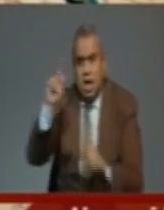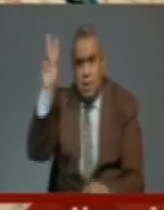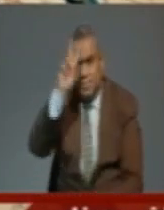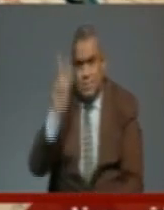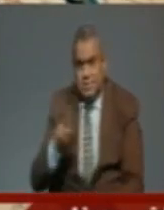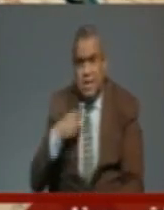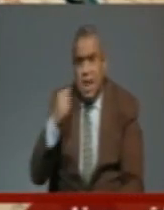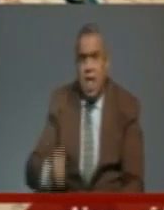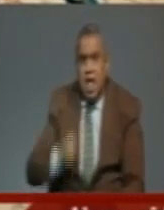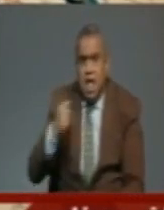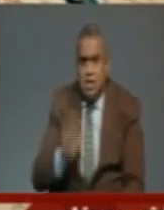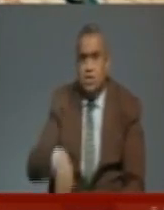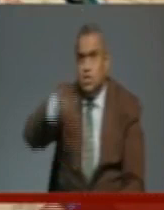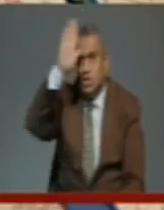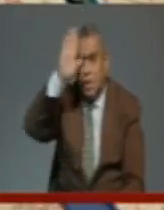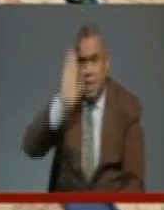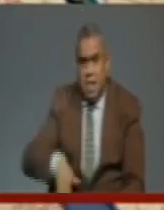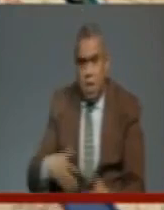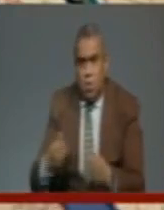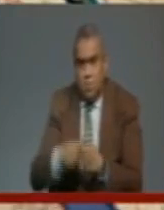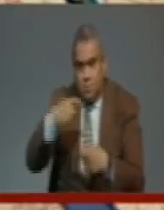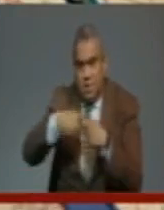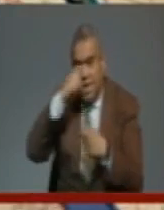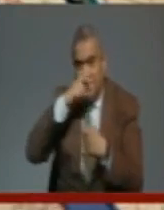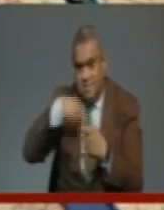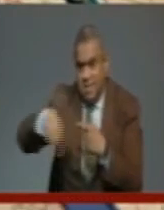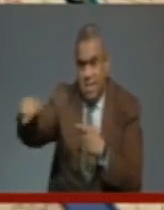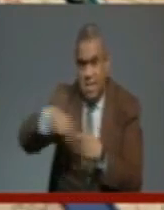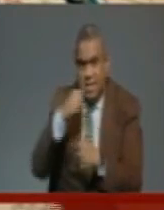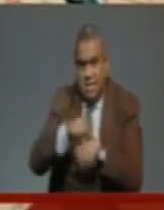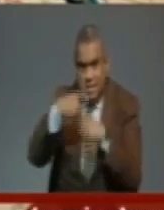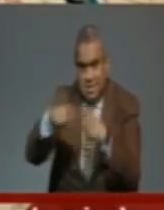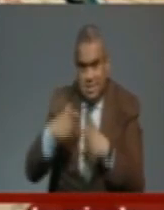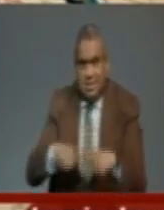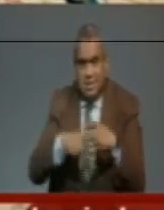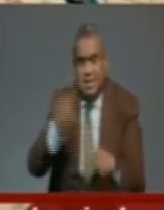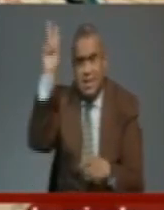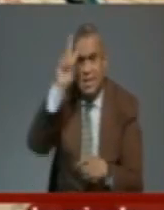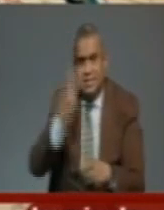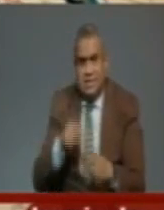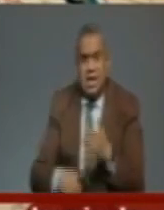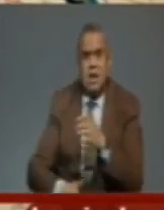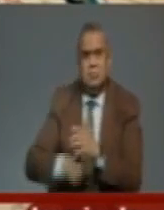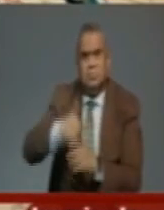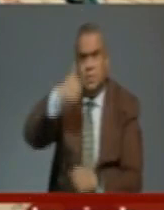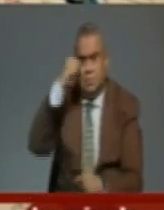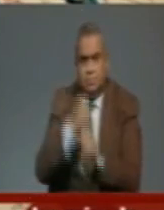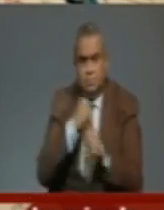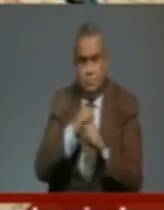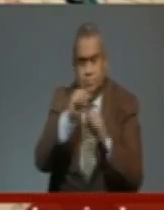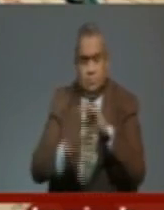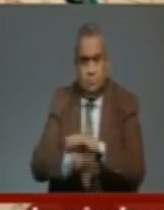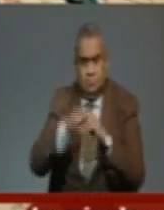من شمال الى جنوب وبيعدي على كل القرى والمدن اللي في وسط سيناء دي، ده هيبقى فندم نقله كبيره جدا وامن وامان كبير